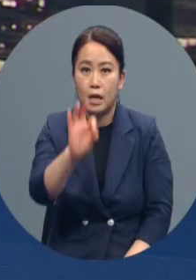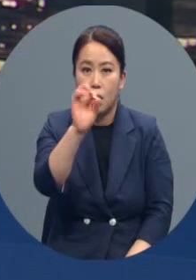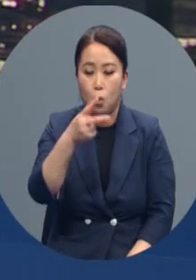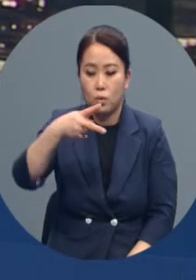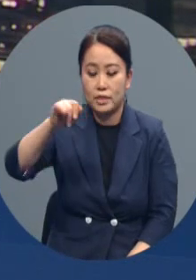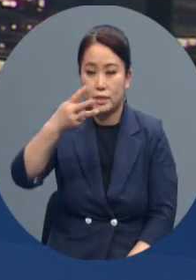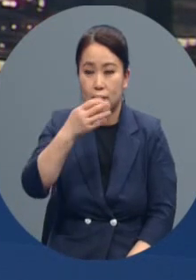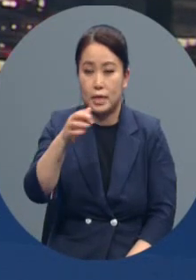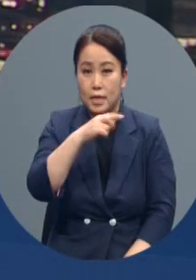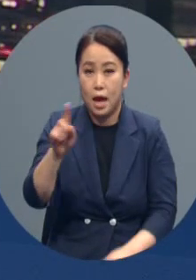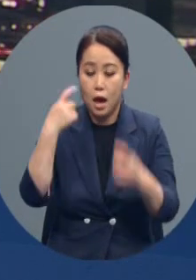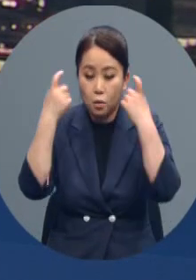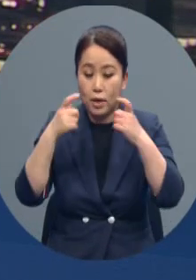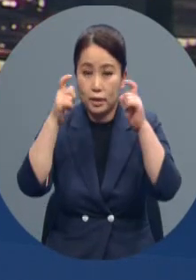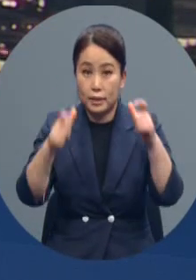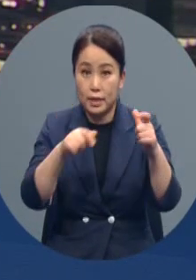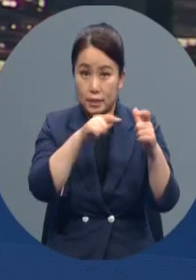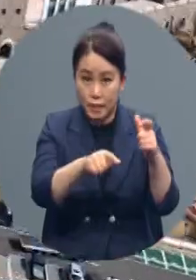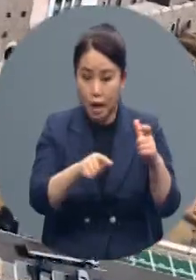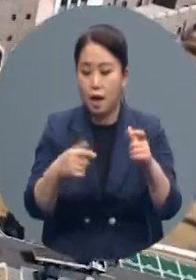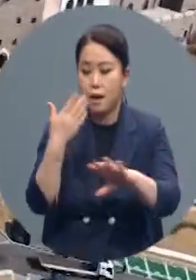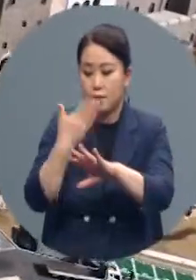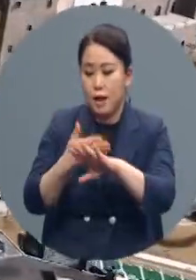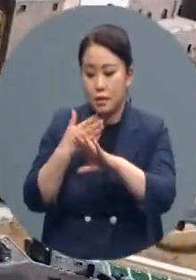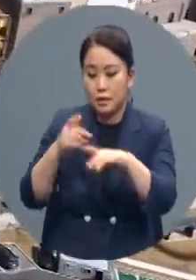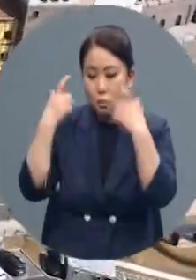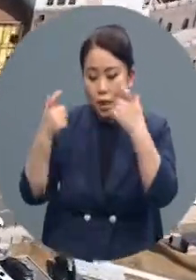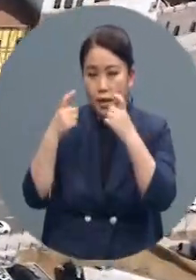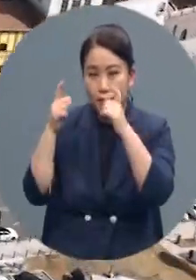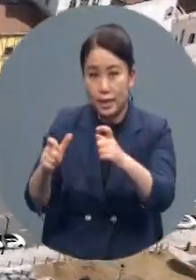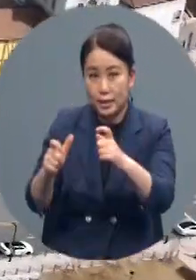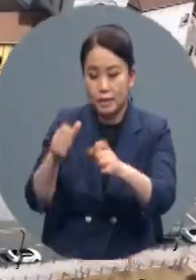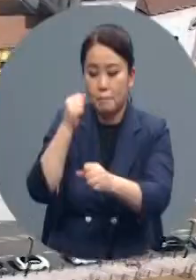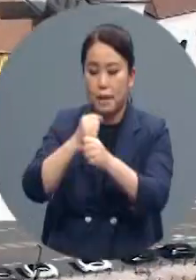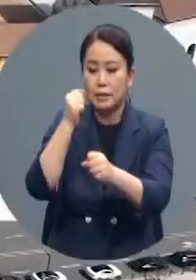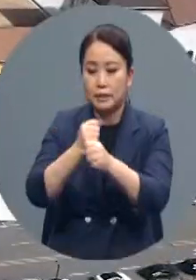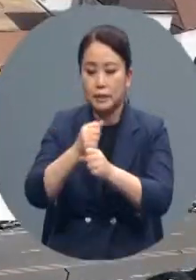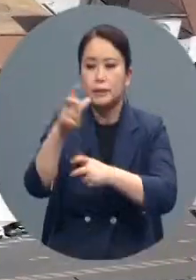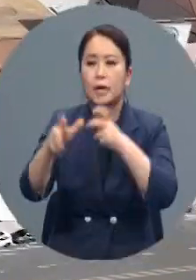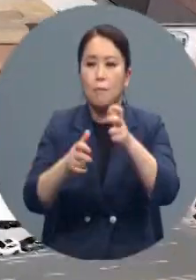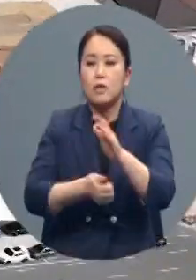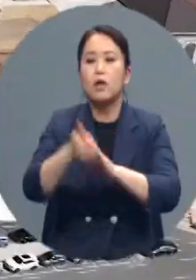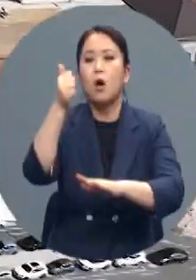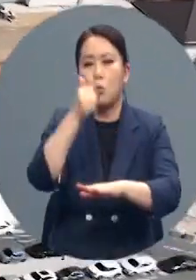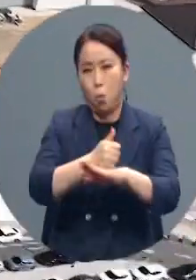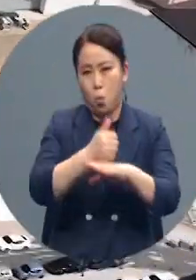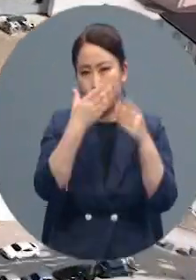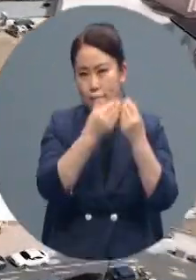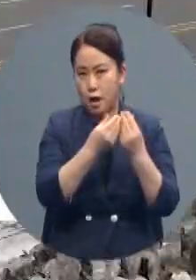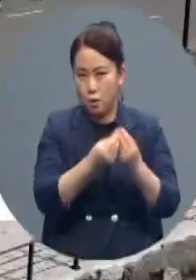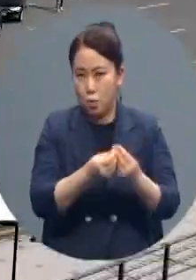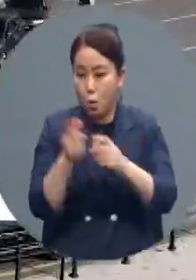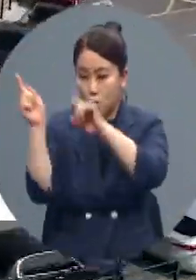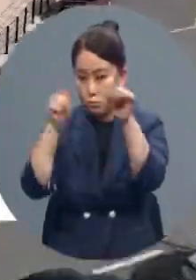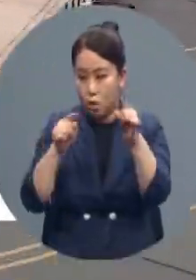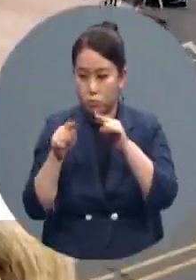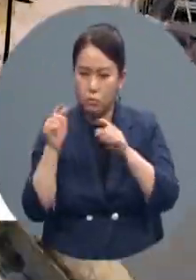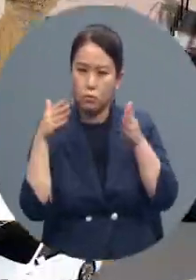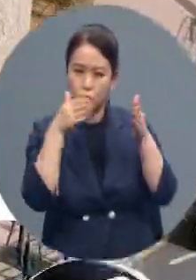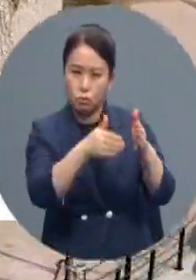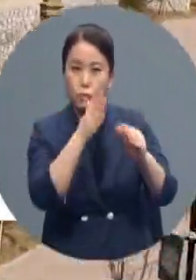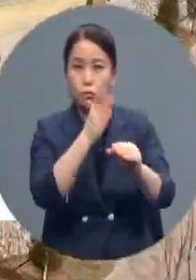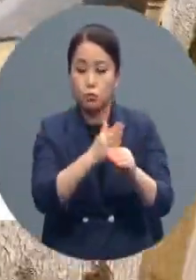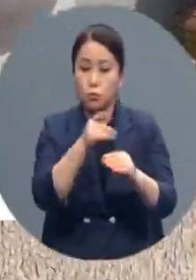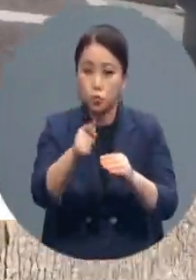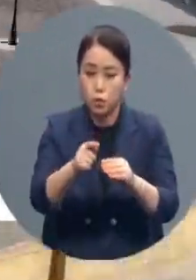5 시리아 관광단지 가 관광단지 조성 사업의 성공 4개로 전국적인 주목을 받고 있습니다 부산도시공사 에